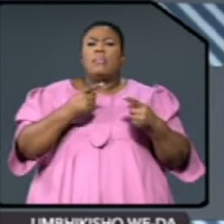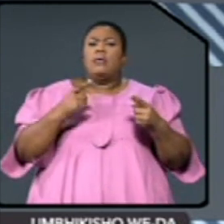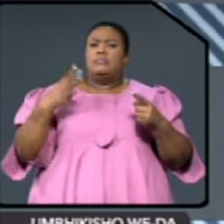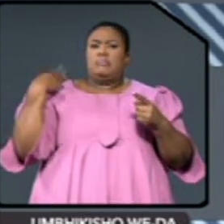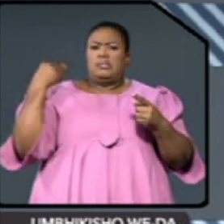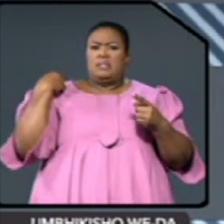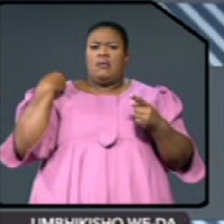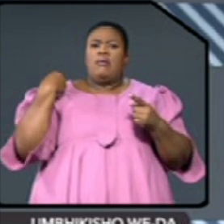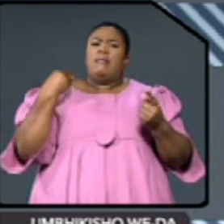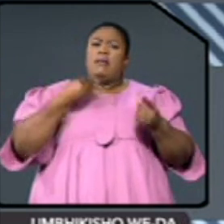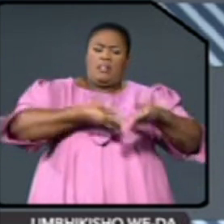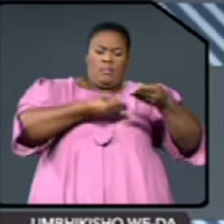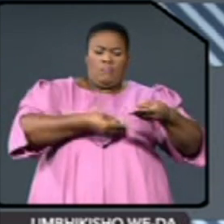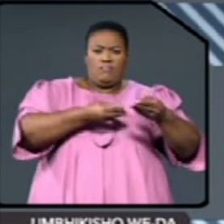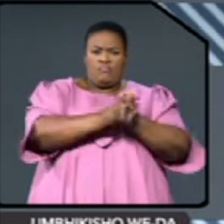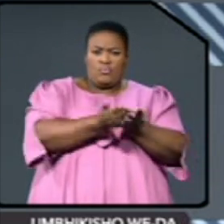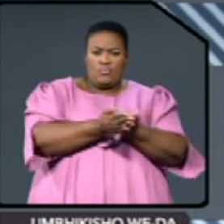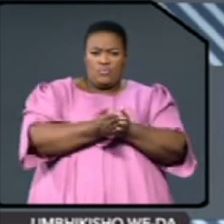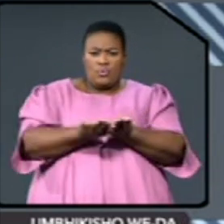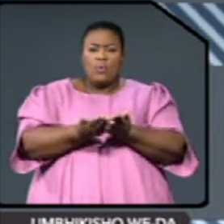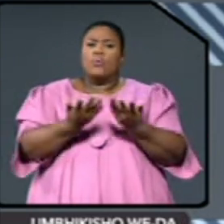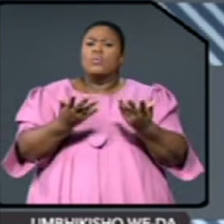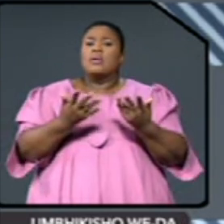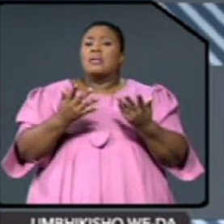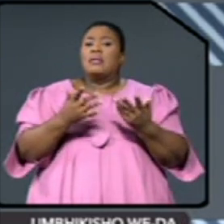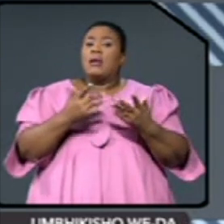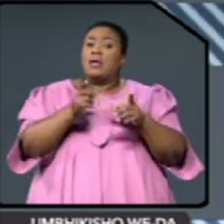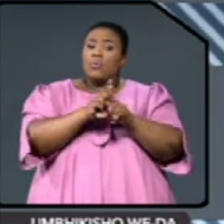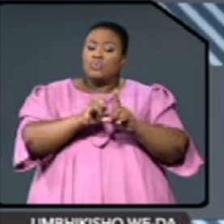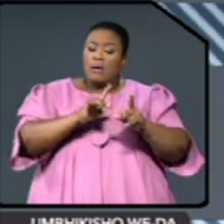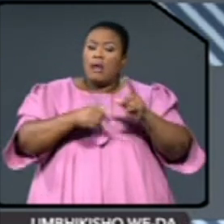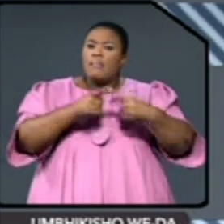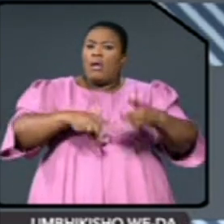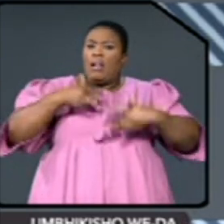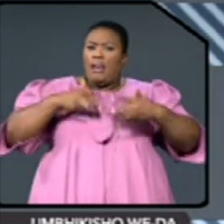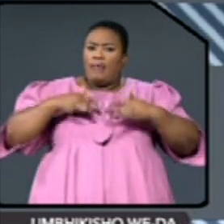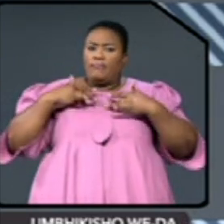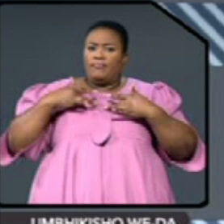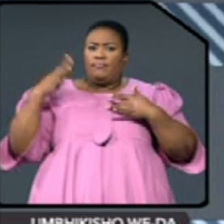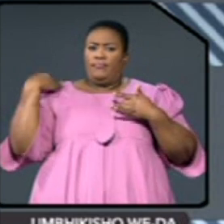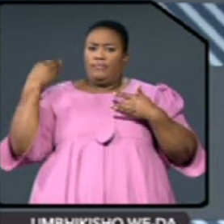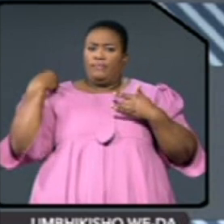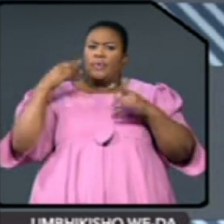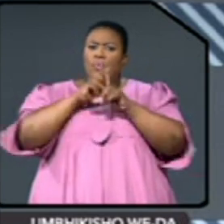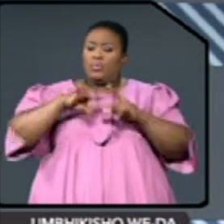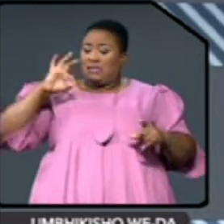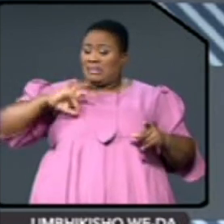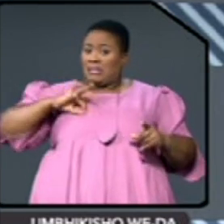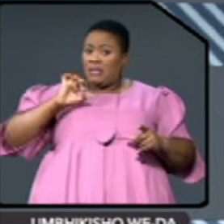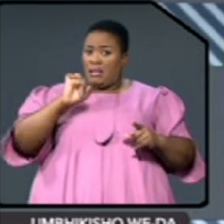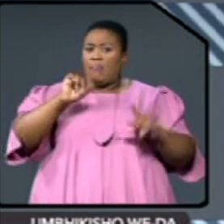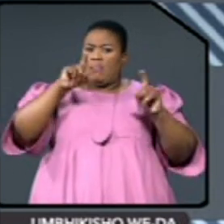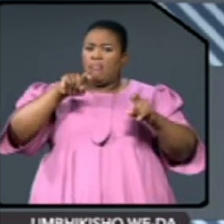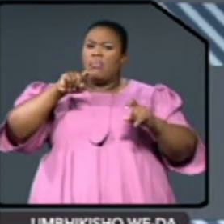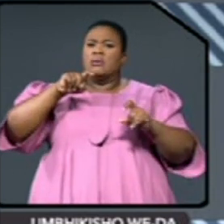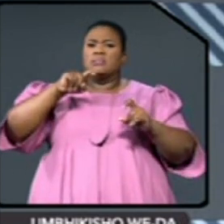handbook nangendlela ongqongqoshe baphila ngayo. So bebekhuluma ngokuthi nangendlela abahola ngayo nje ongqongqoshe kufuna ngabe iyehlwa